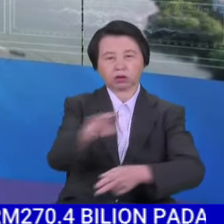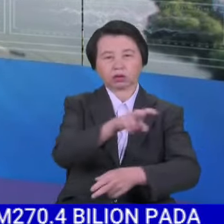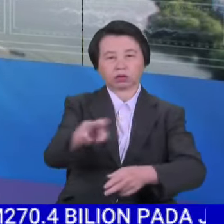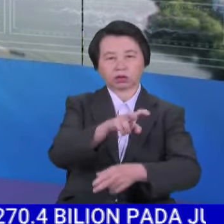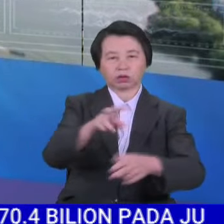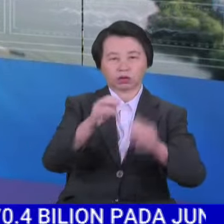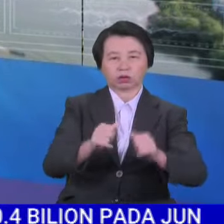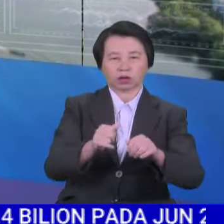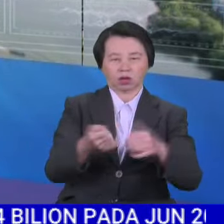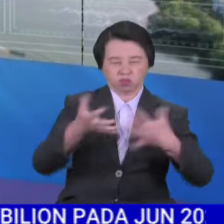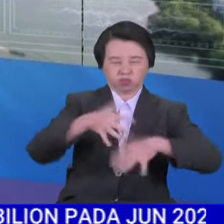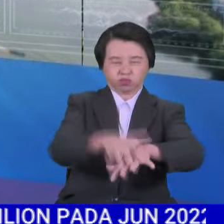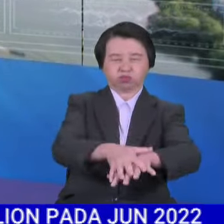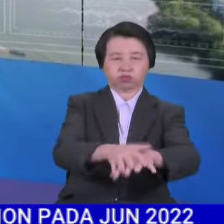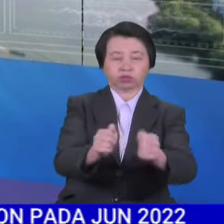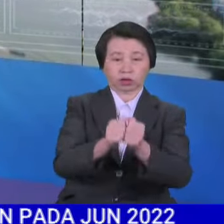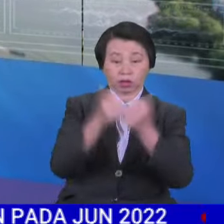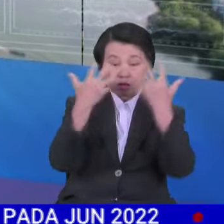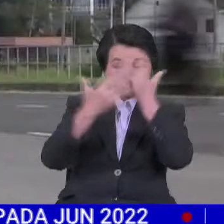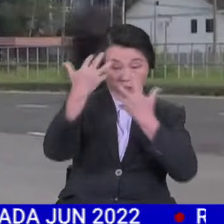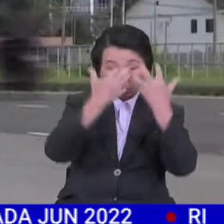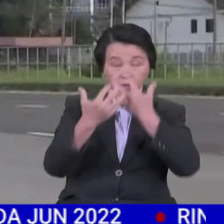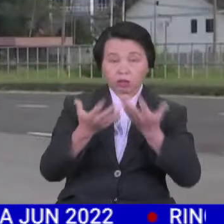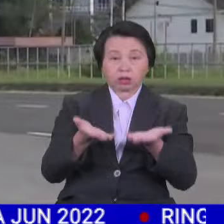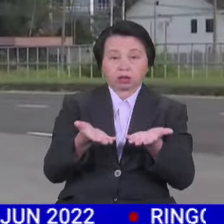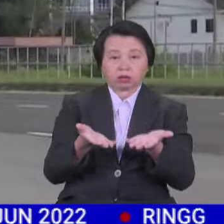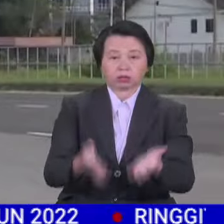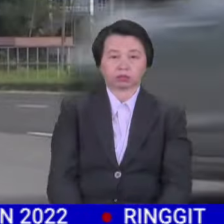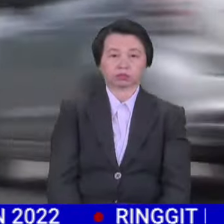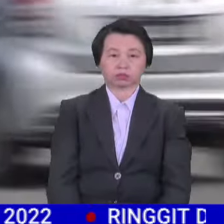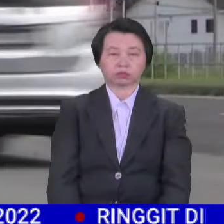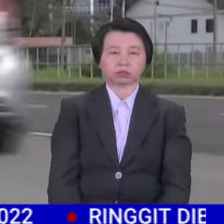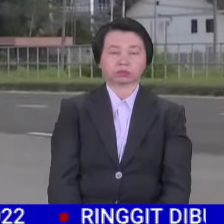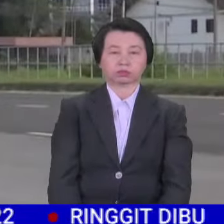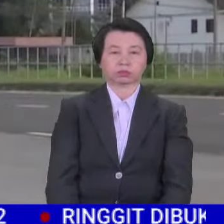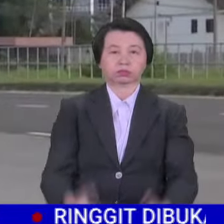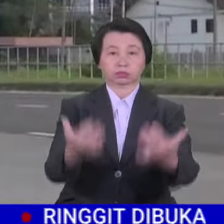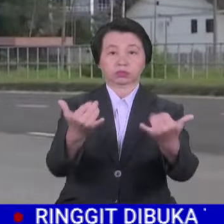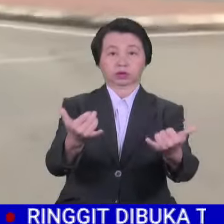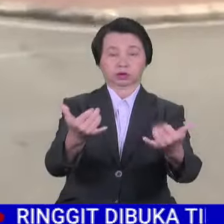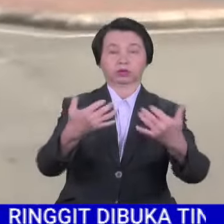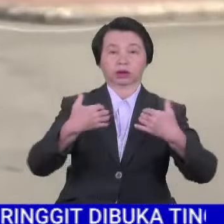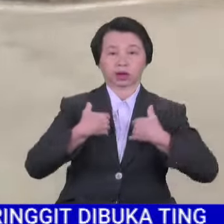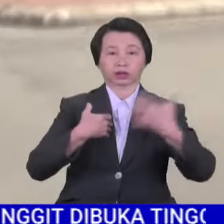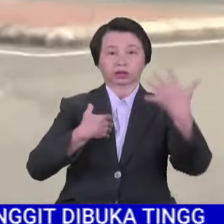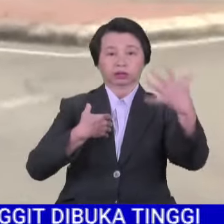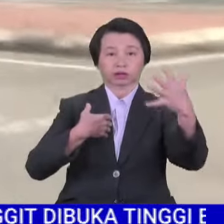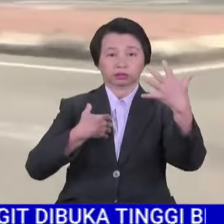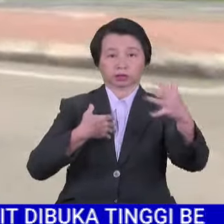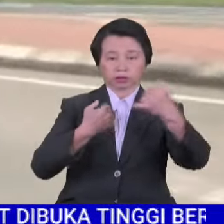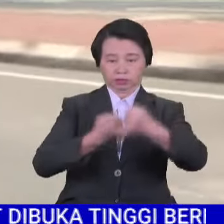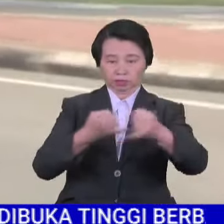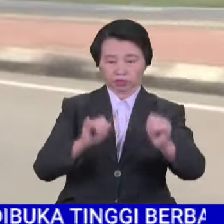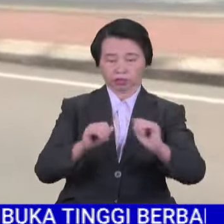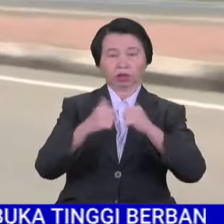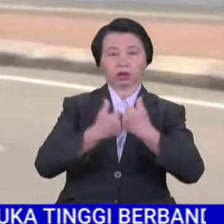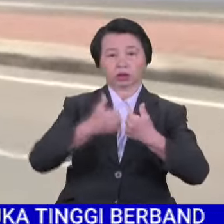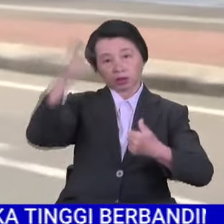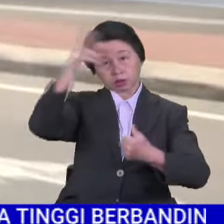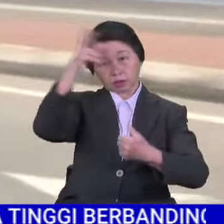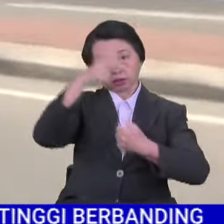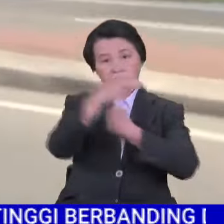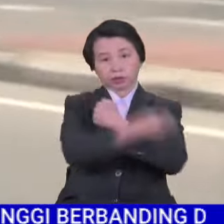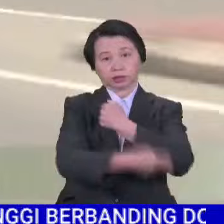yang bertindih dan menirukan hai ketika ini terdapat 15 jabatan dan agensi